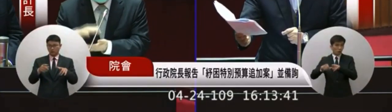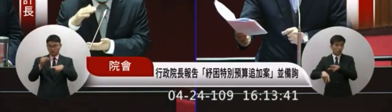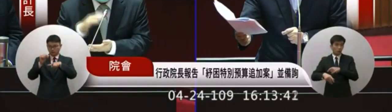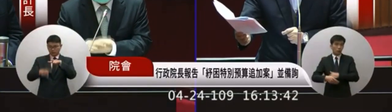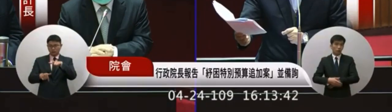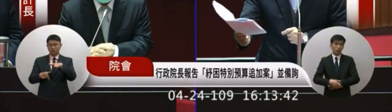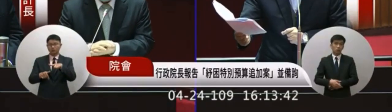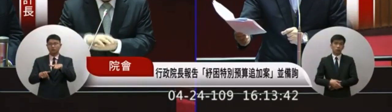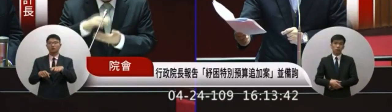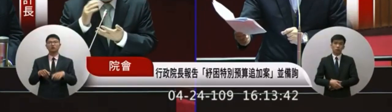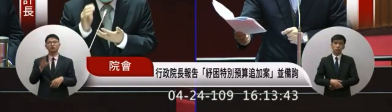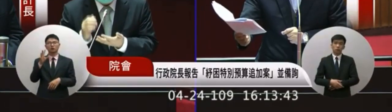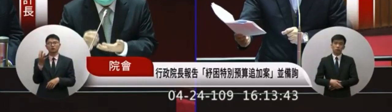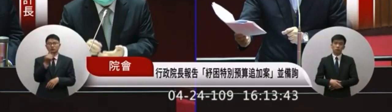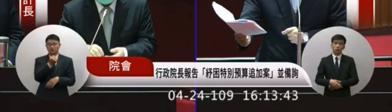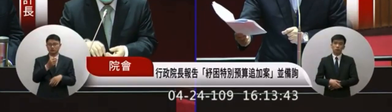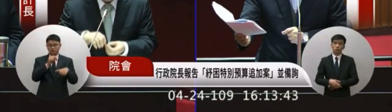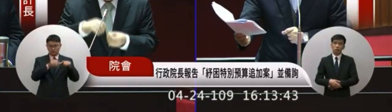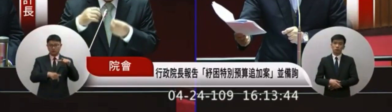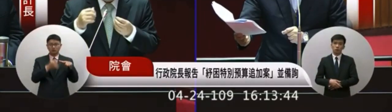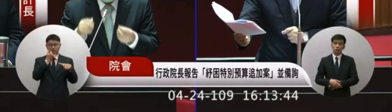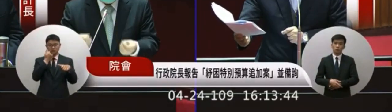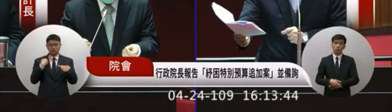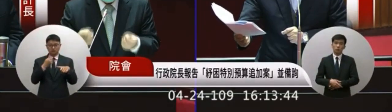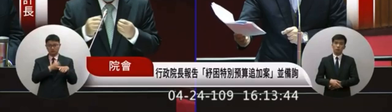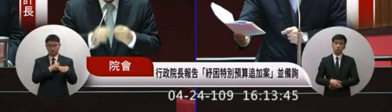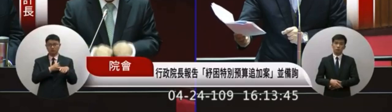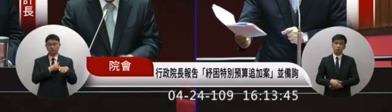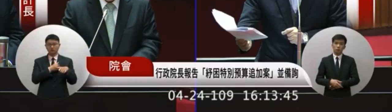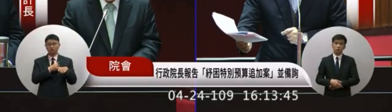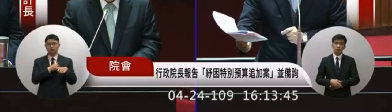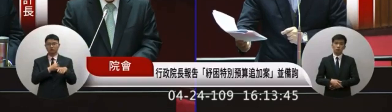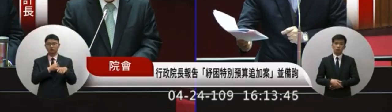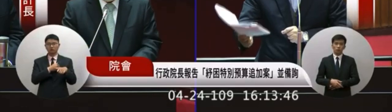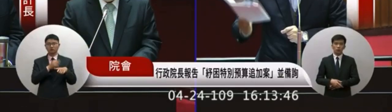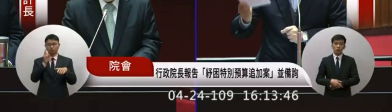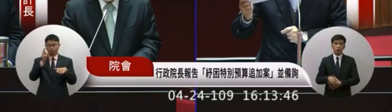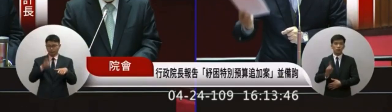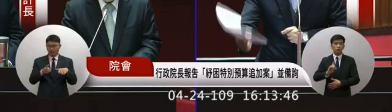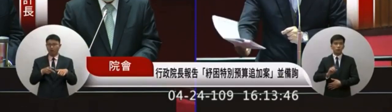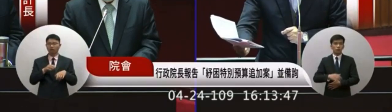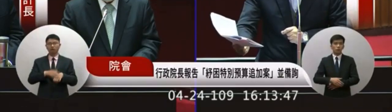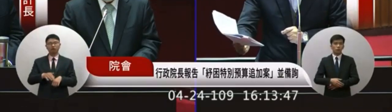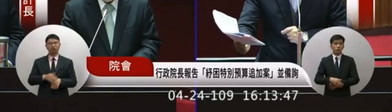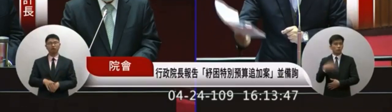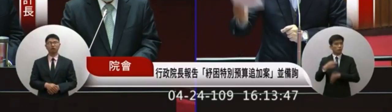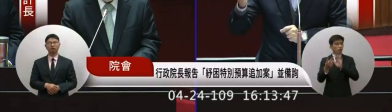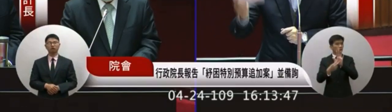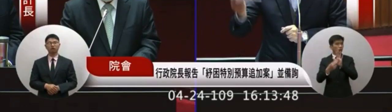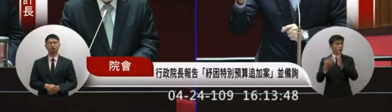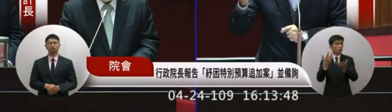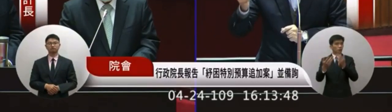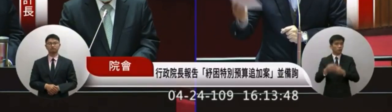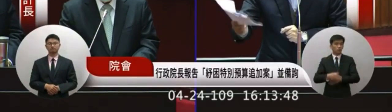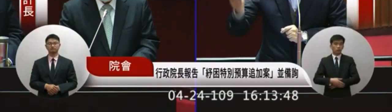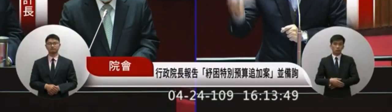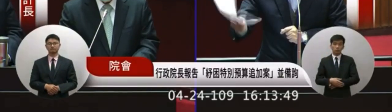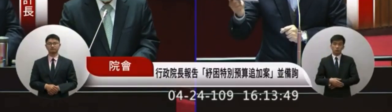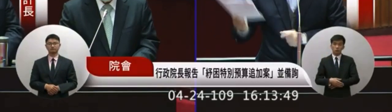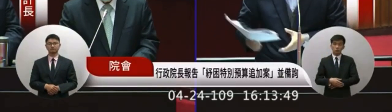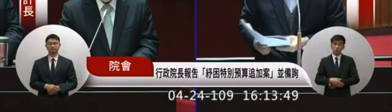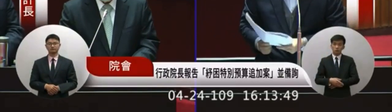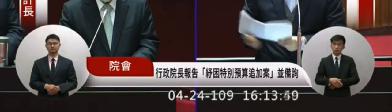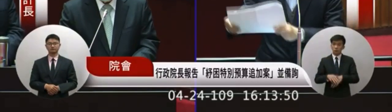的加资，因为有些企业它可能是会重复的。 啊？你再讲清楚哦。只有